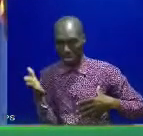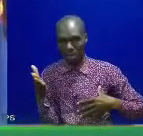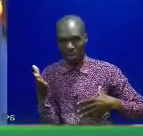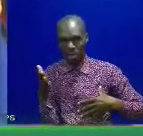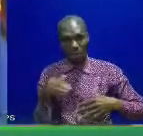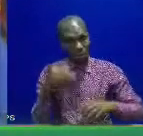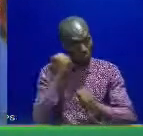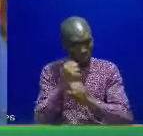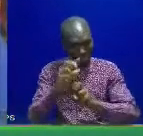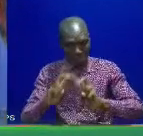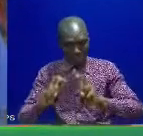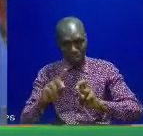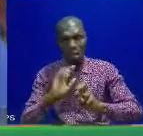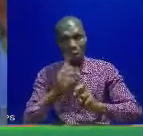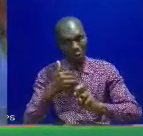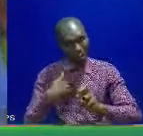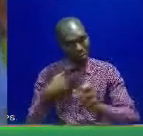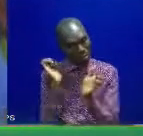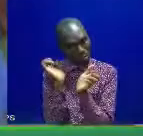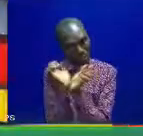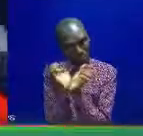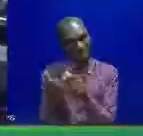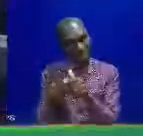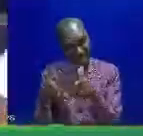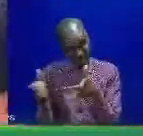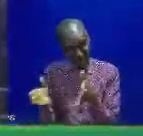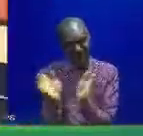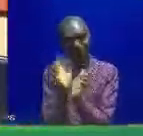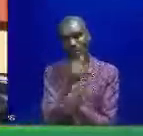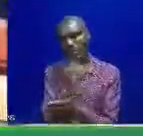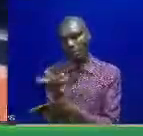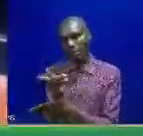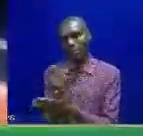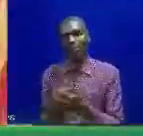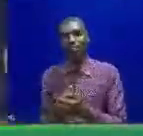uchungusi wale ambao watapatikana, pia watastakiwa.